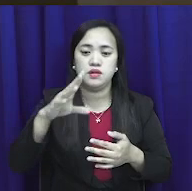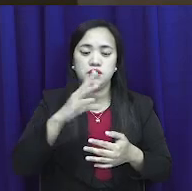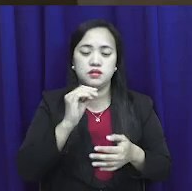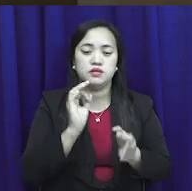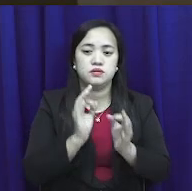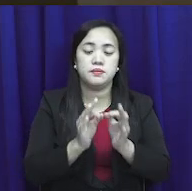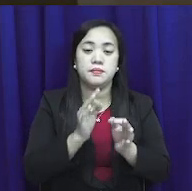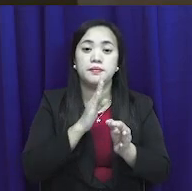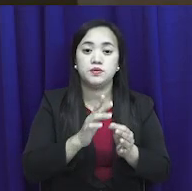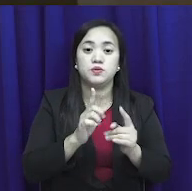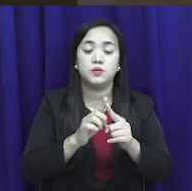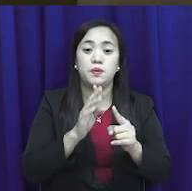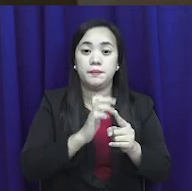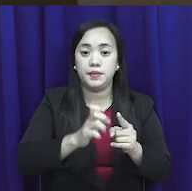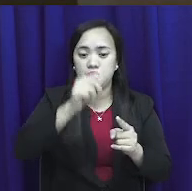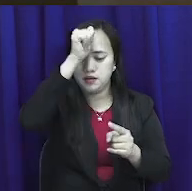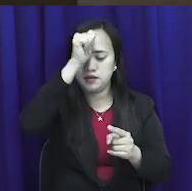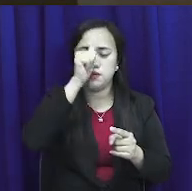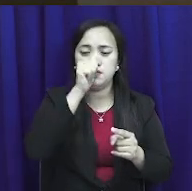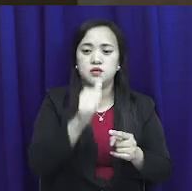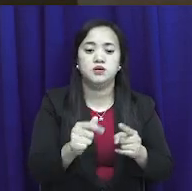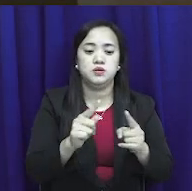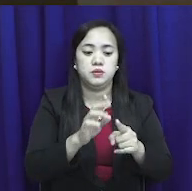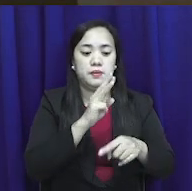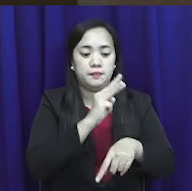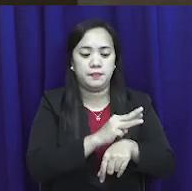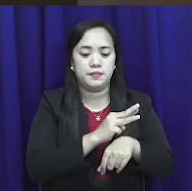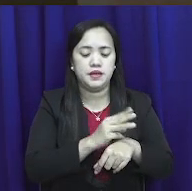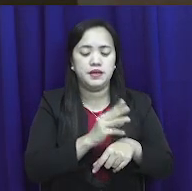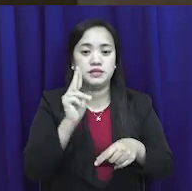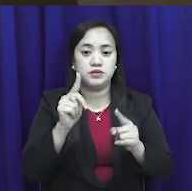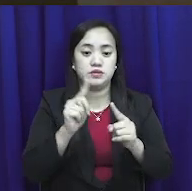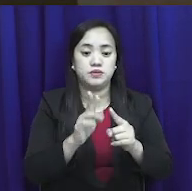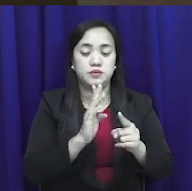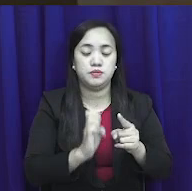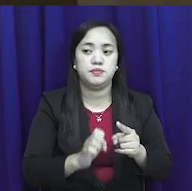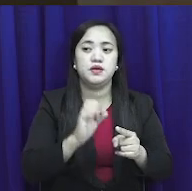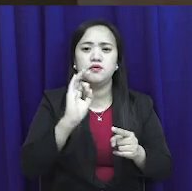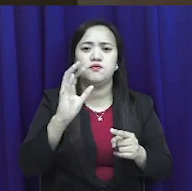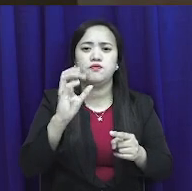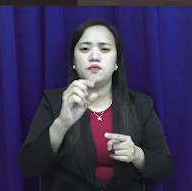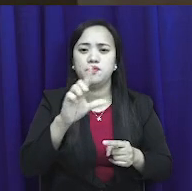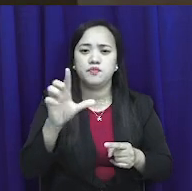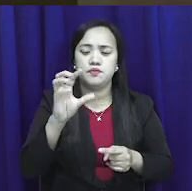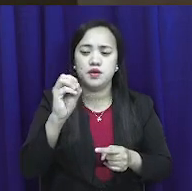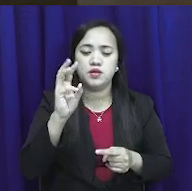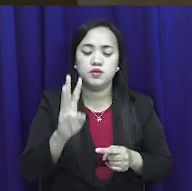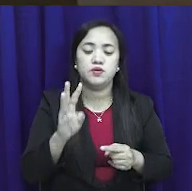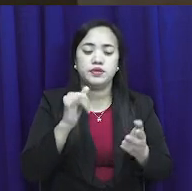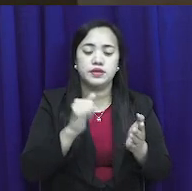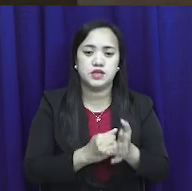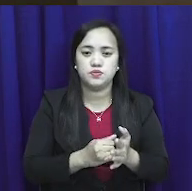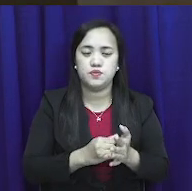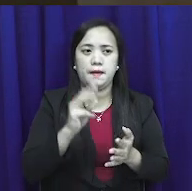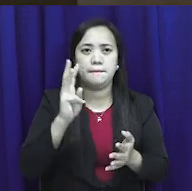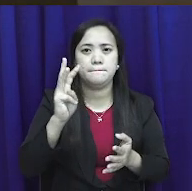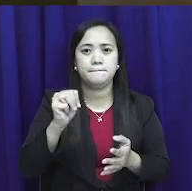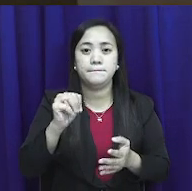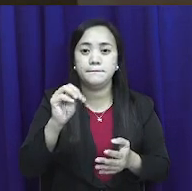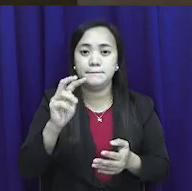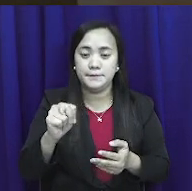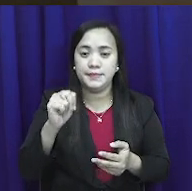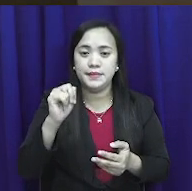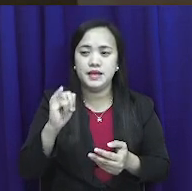pasensyoso ka doon sa mini minister mo i-follow up mo So parang mini application talaga ang lahat